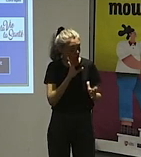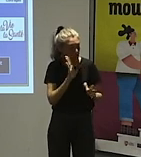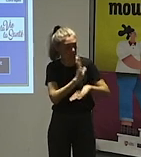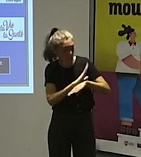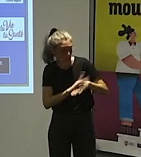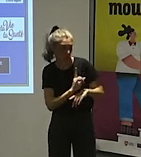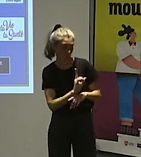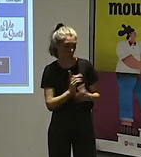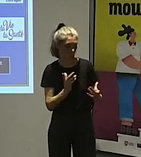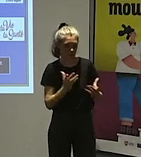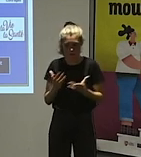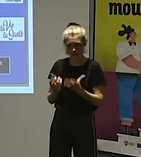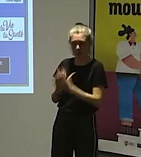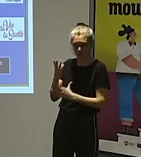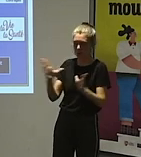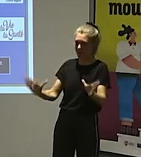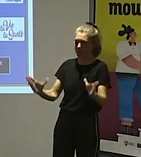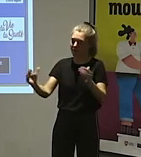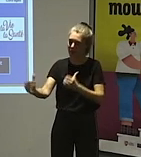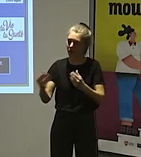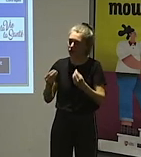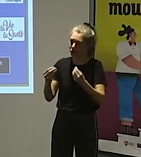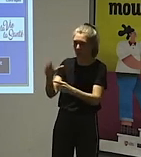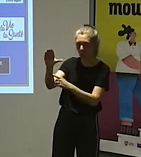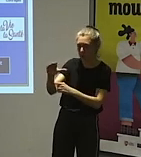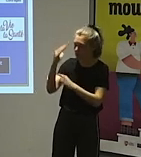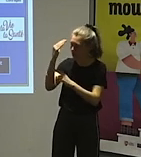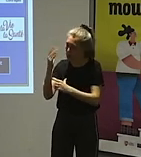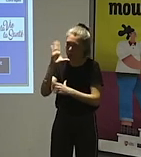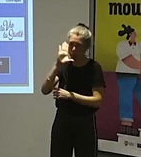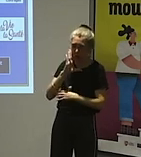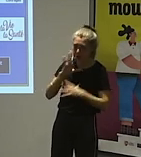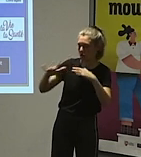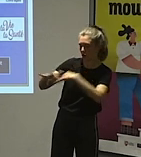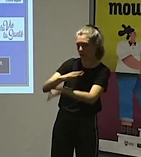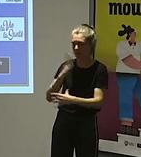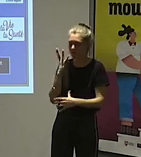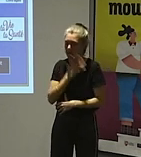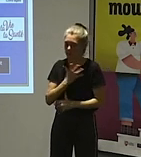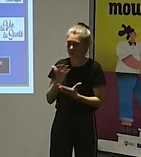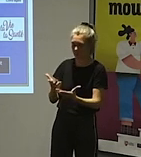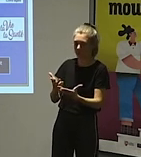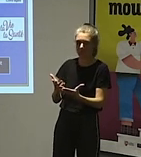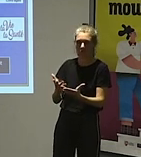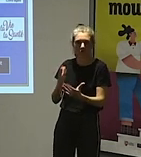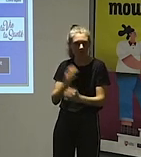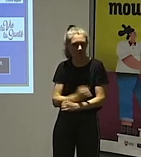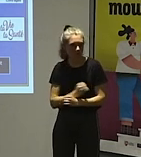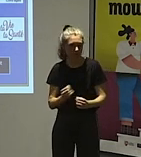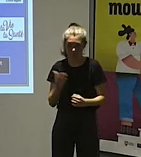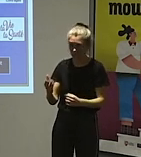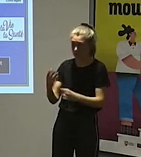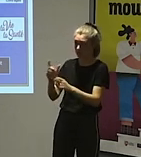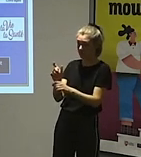dans lequel vous avez évolué, et on se rend compte qu'on a là quelque chose, on a un des rares outils dans notre société pour pouvoir se